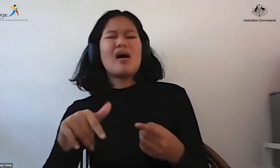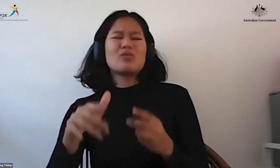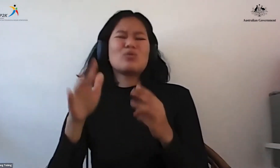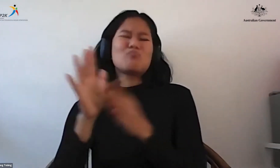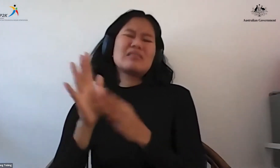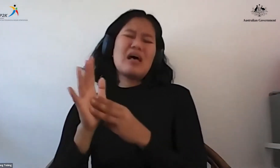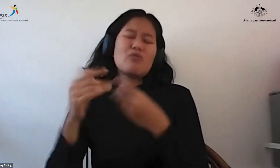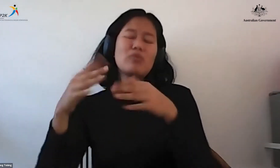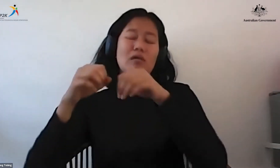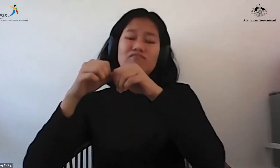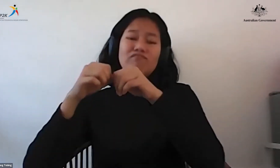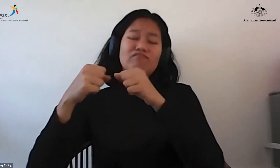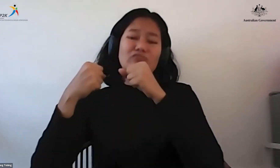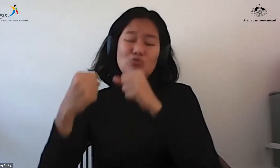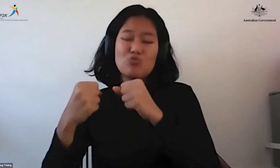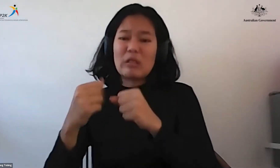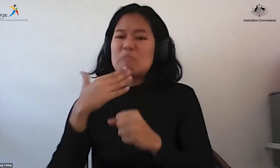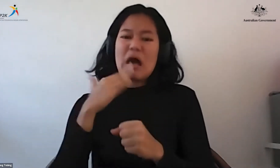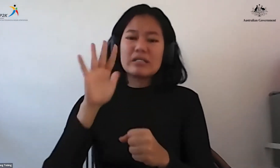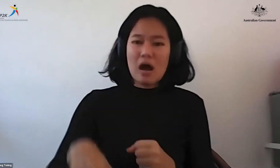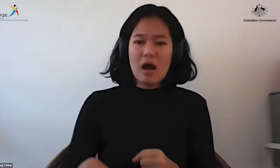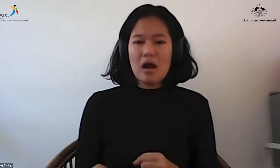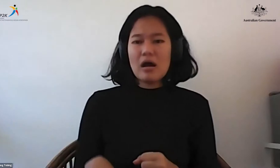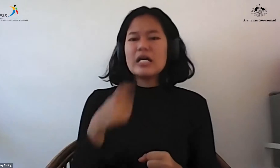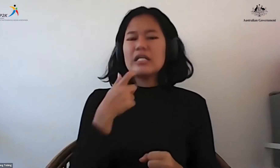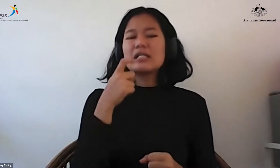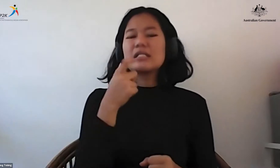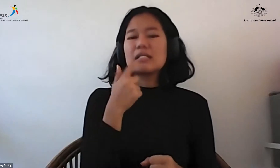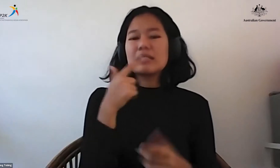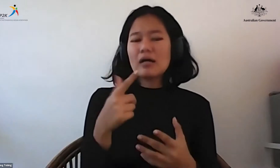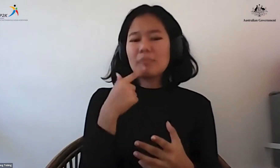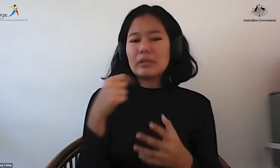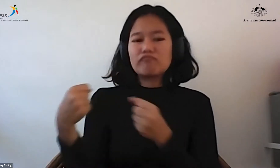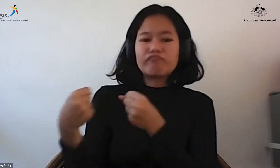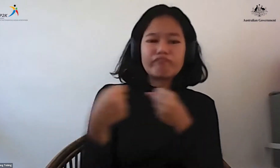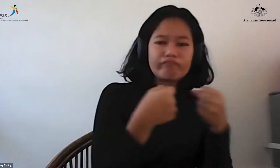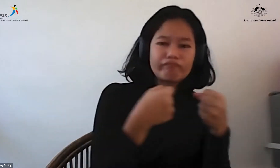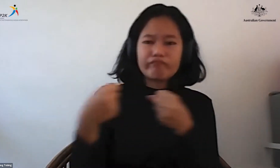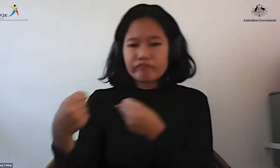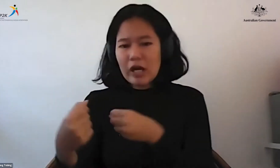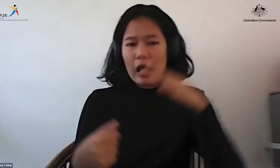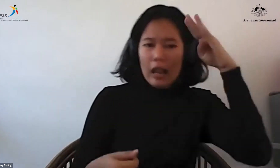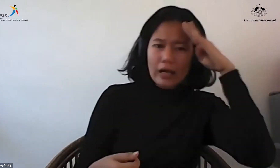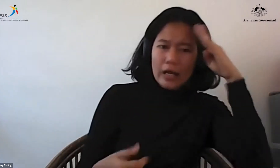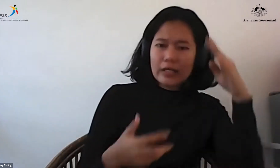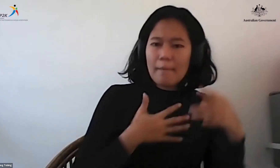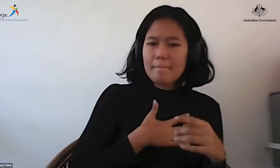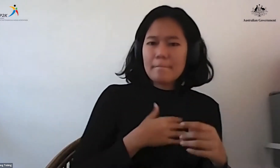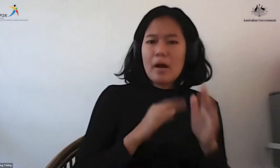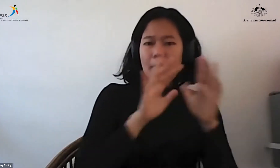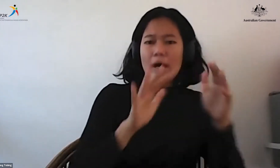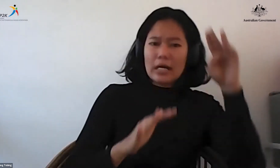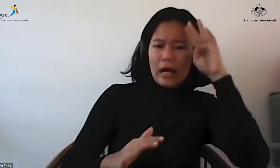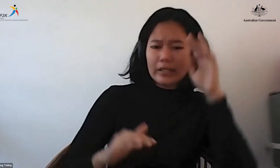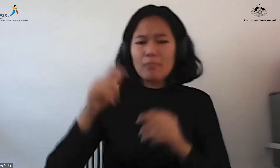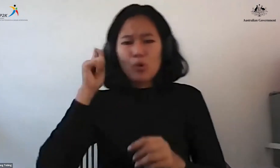berakar, yang ini kan masalah power relations ya, tarik-menarik gitu. Laki-laki juga banyak, laki-laki banyak, perempuan